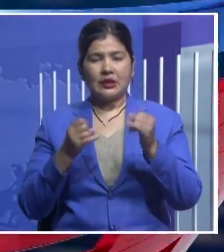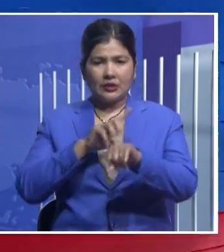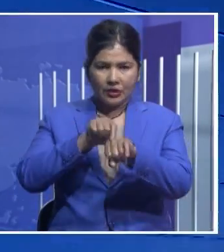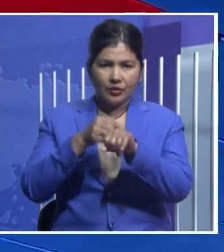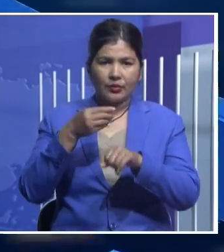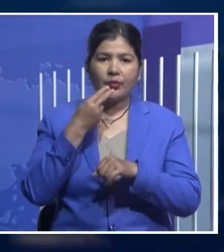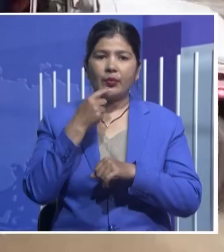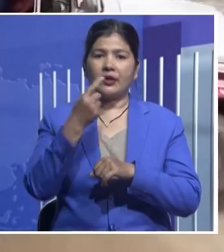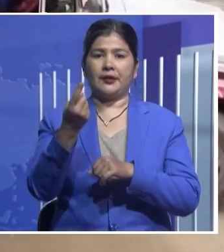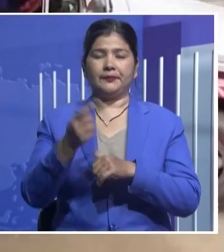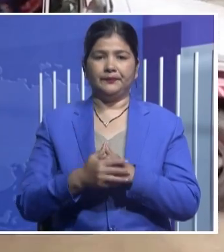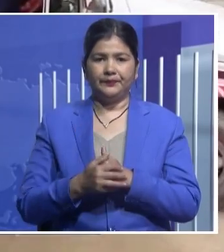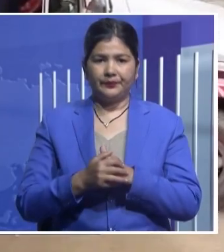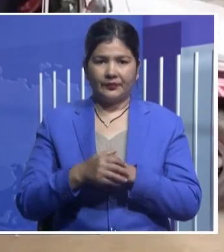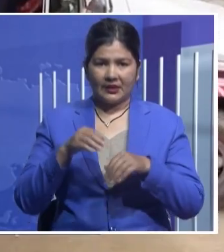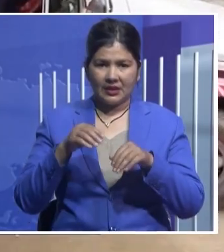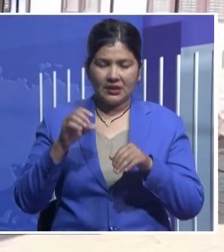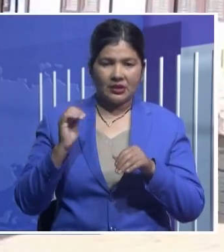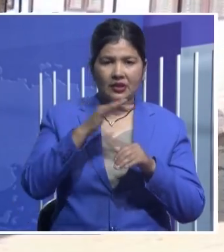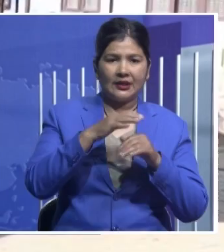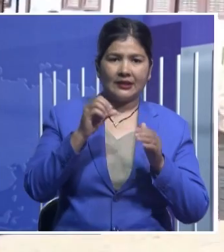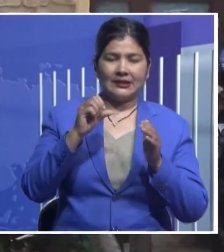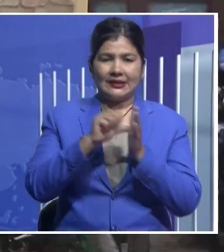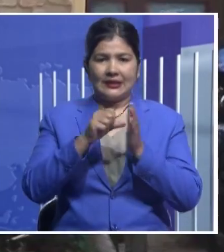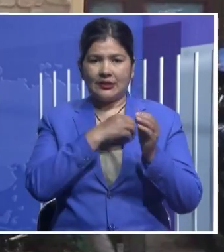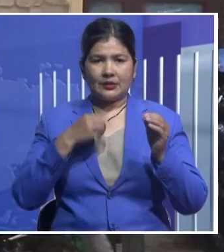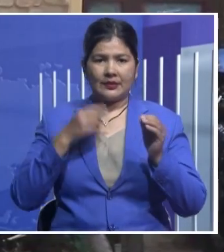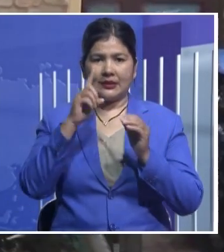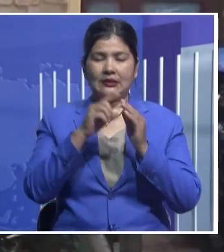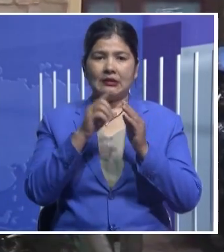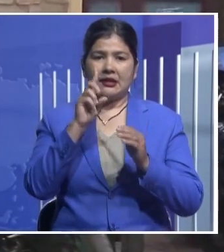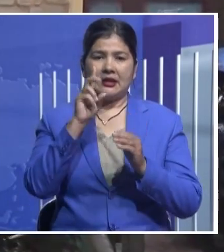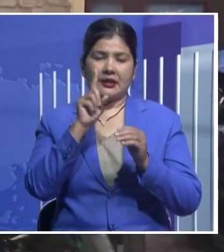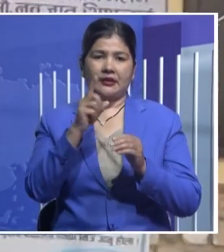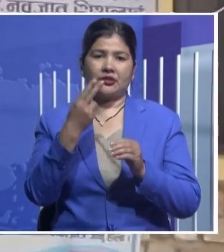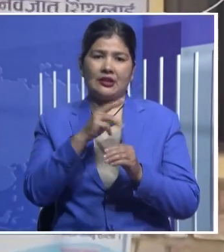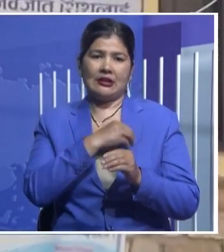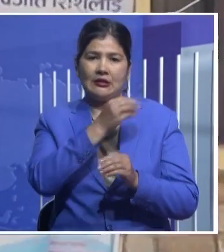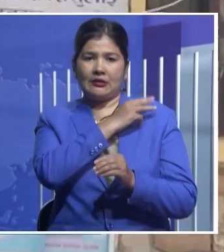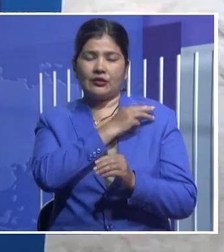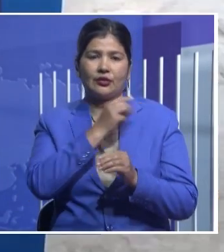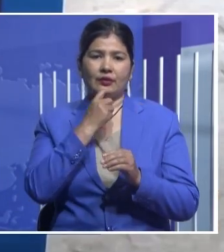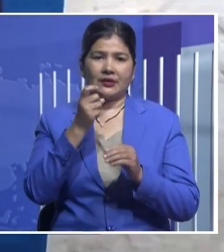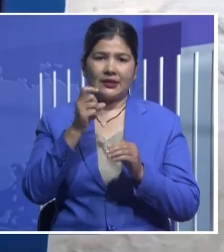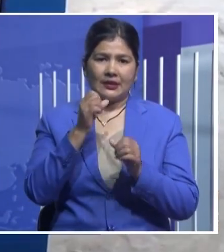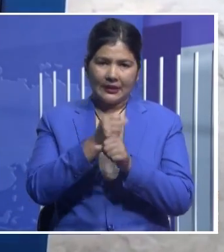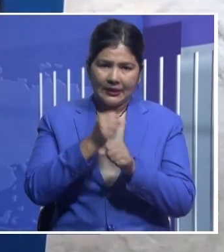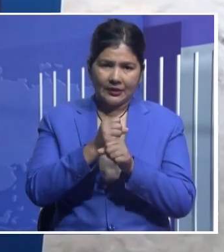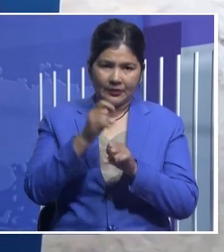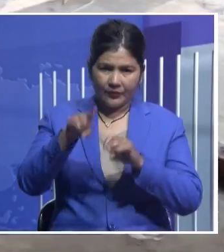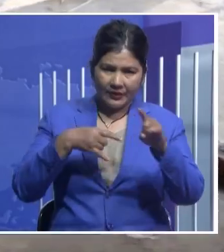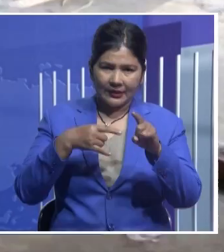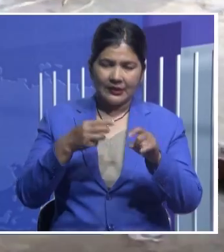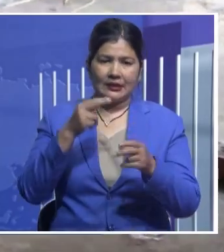भनाई। सल्यान जिल्ला अस्पतालको सेवा एकजना चिकित्सकको भरमा कार्यरत चिकित्सकहरू फर्कन थालेपछि सेवा